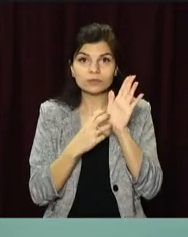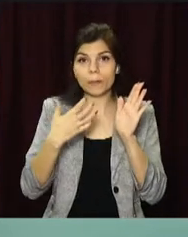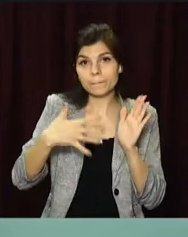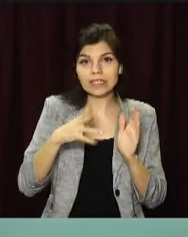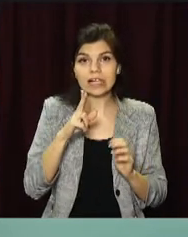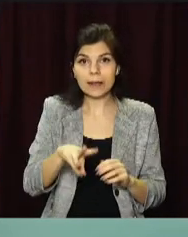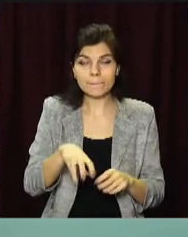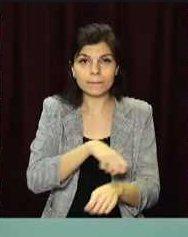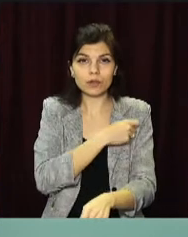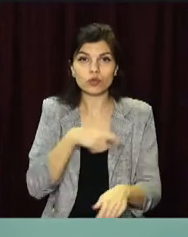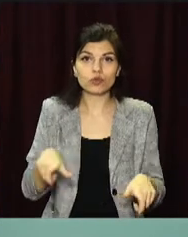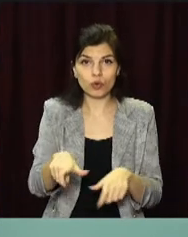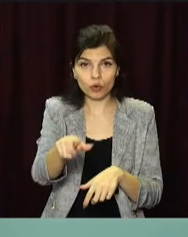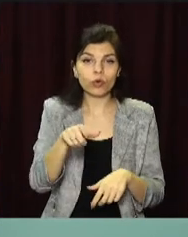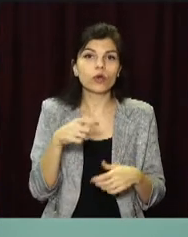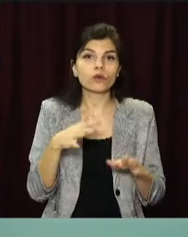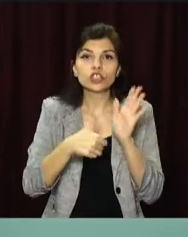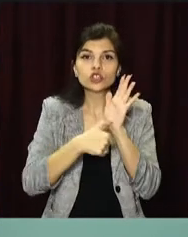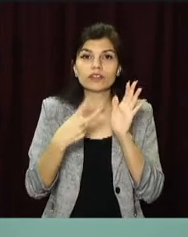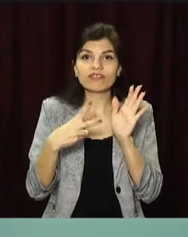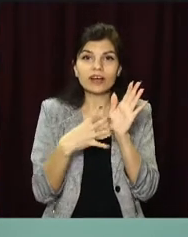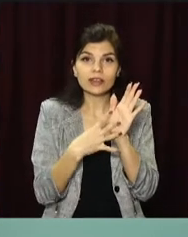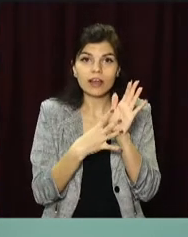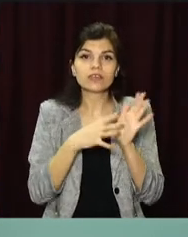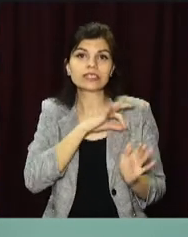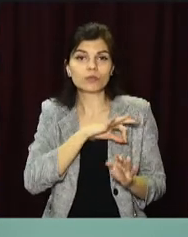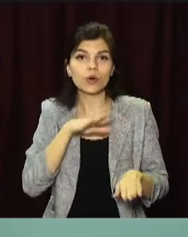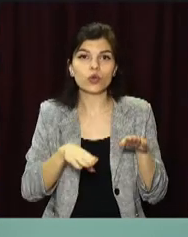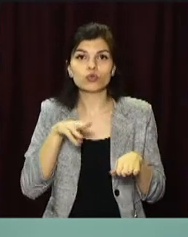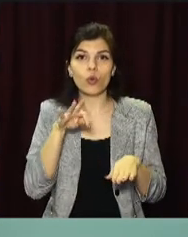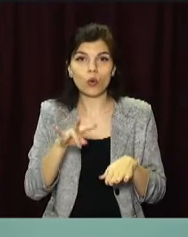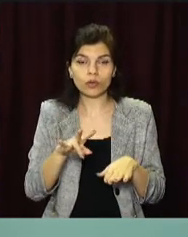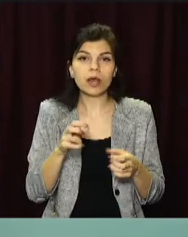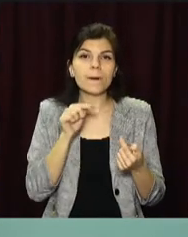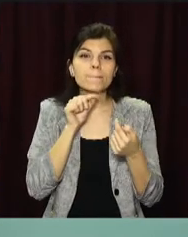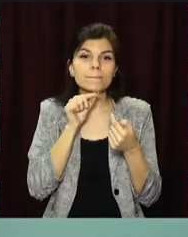850 кілометрів доріг, застосовано 629 тонн